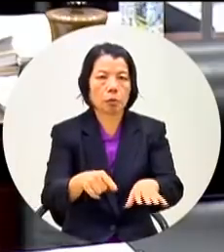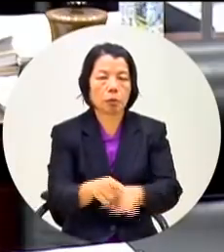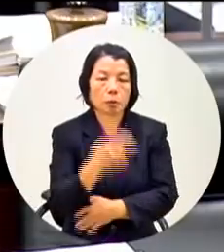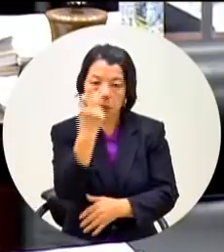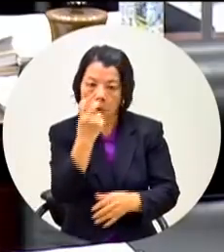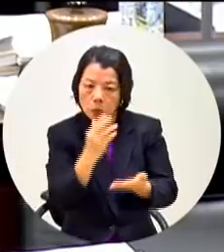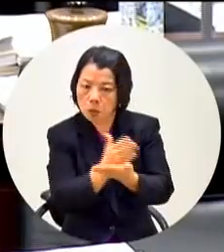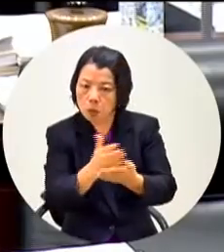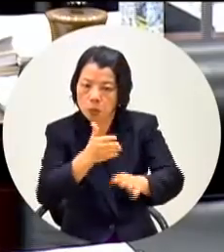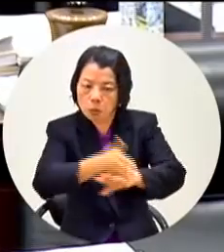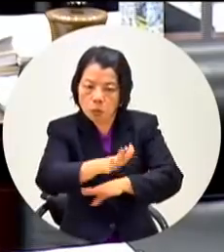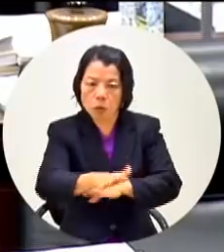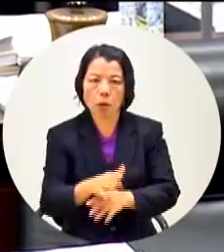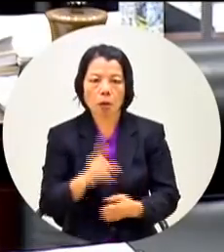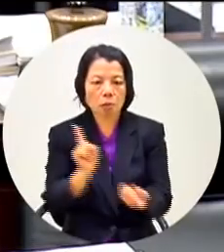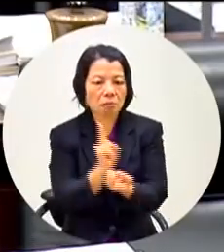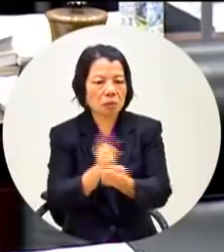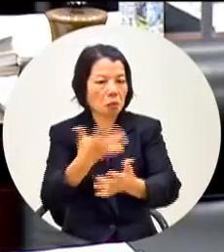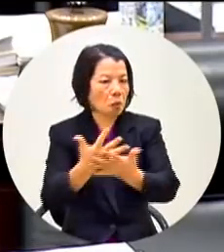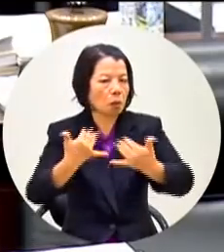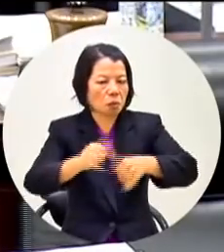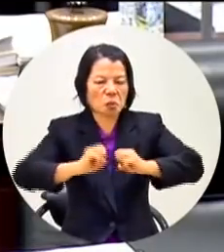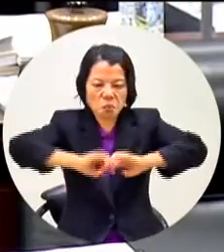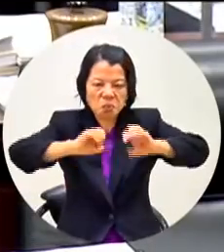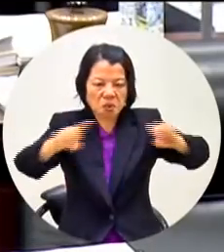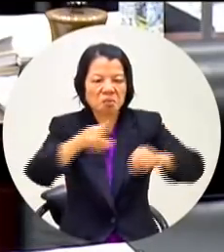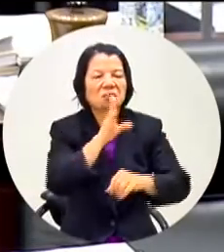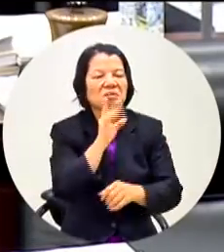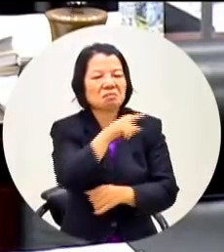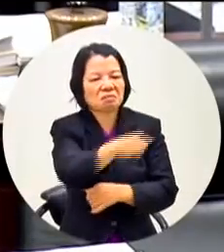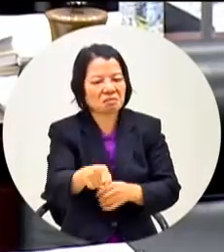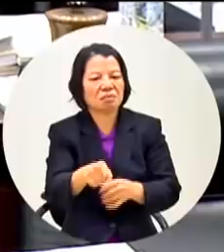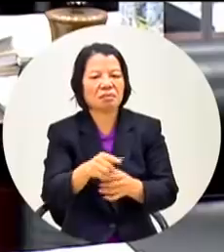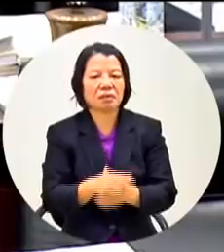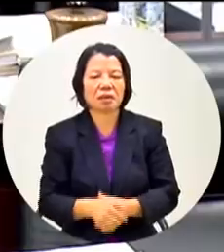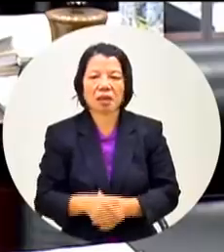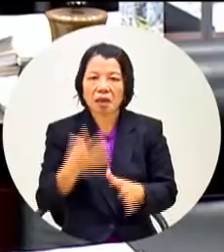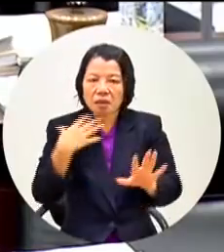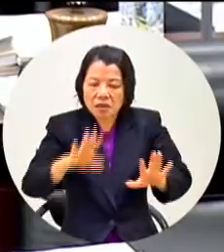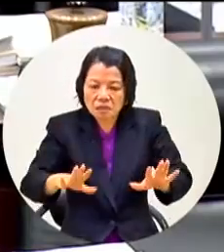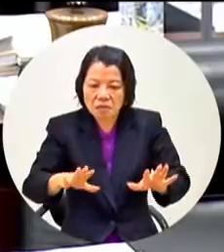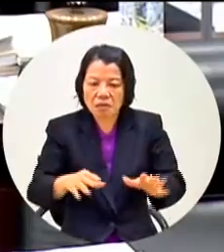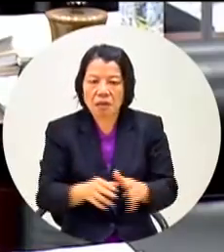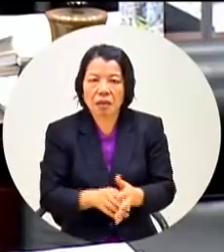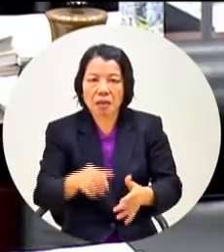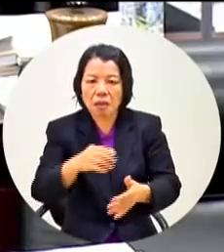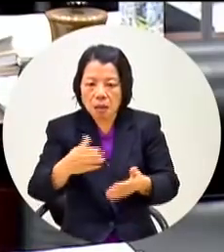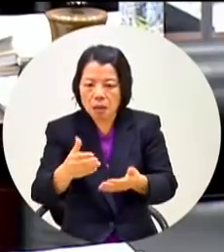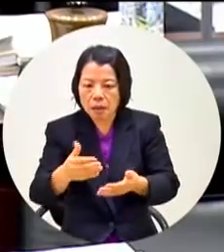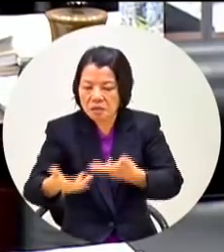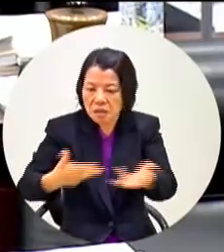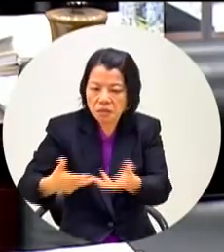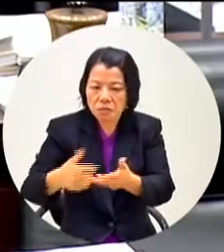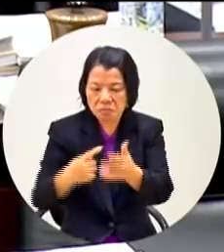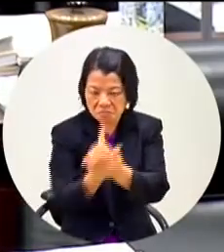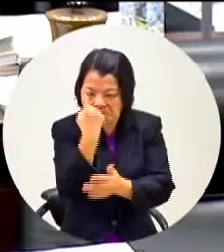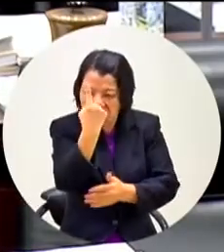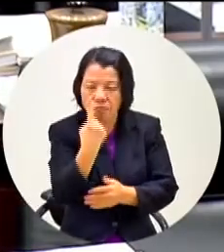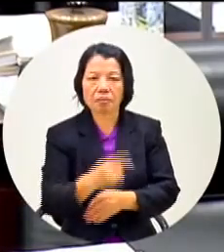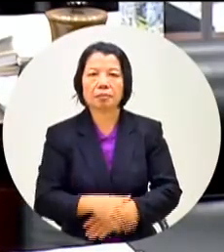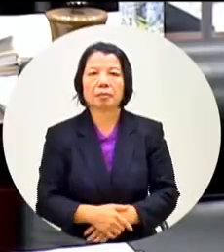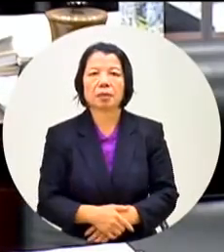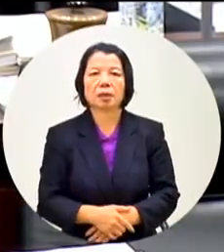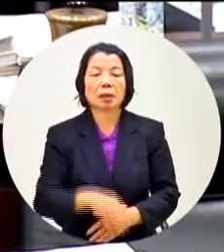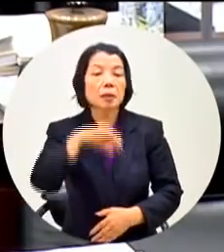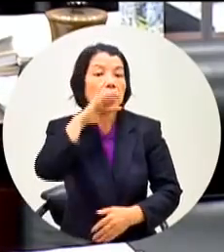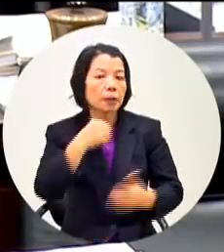之一。可是我们在这个报告里面并没有看到你的评估是什么，所以我期待会后这件事情还要一段时间才能尘埃落